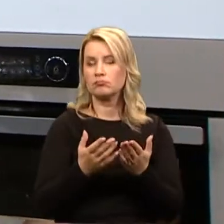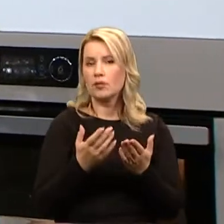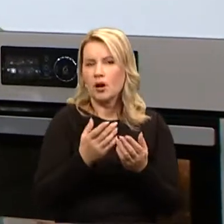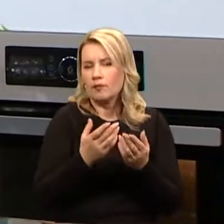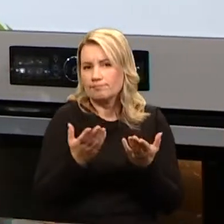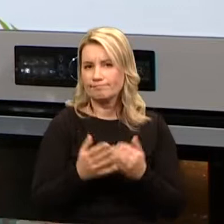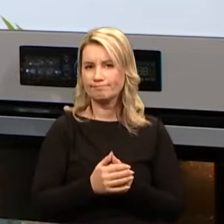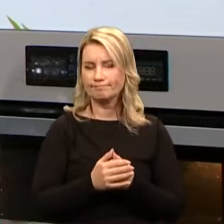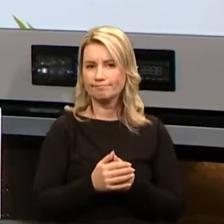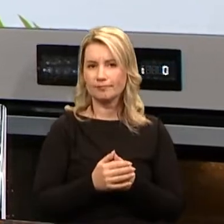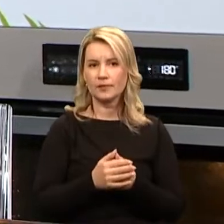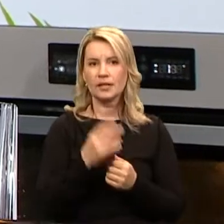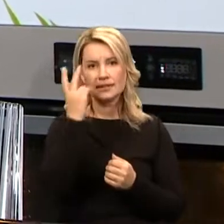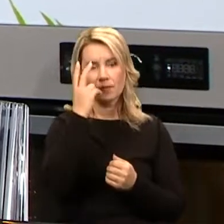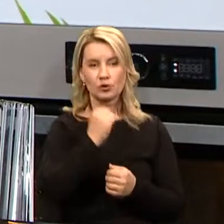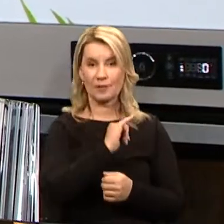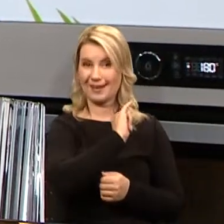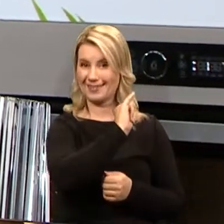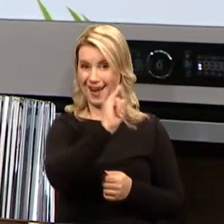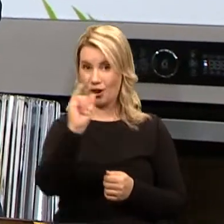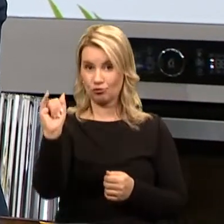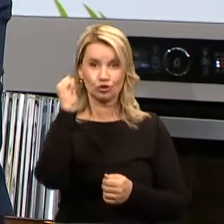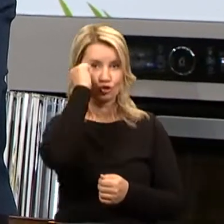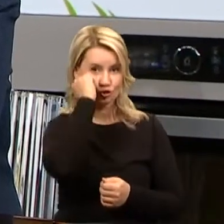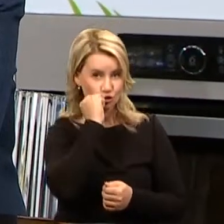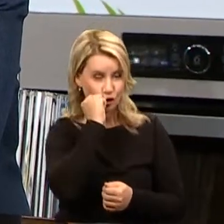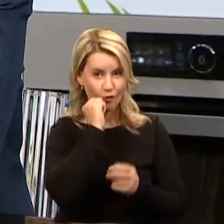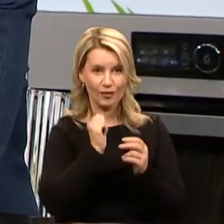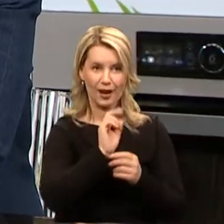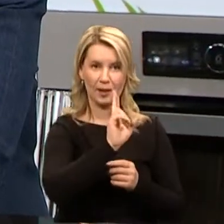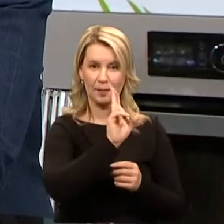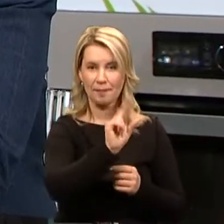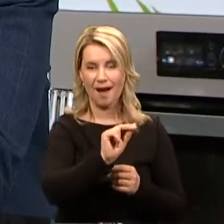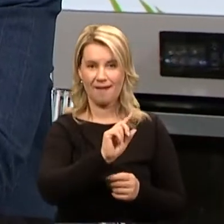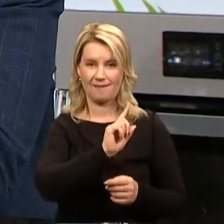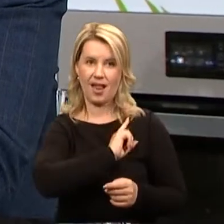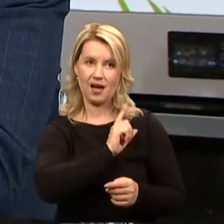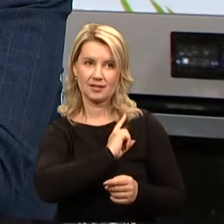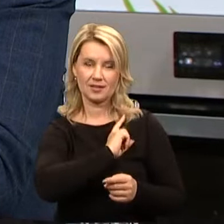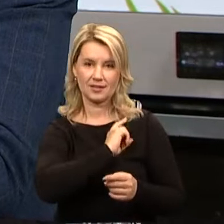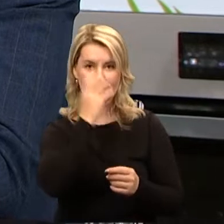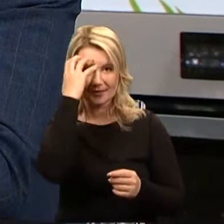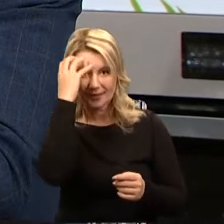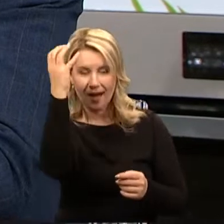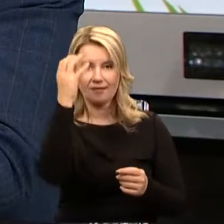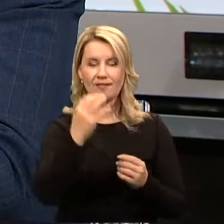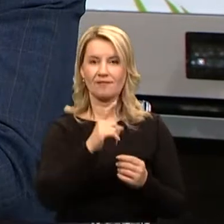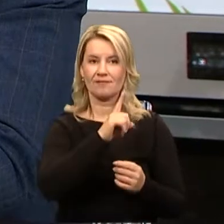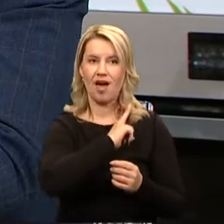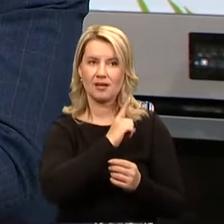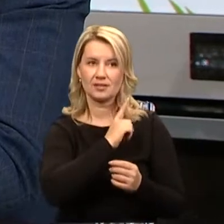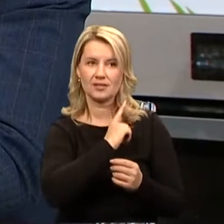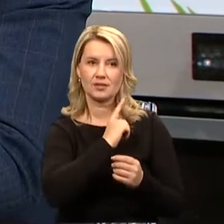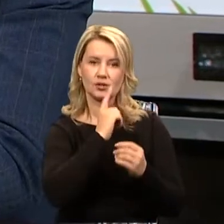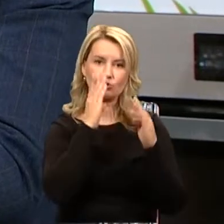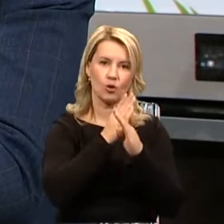naše priority, může se změnit celkově finanční situace v té domácnosti z jakéhokoliv důvodu, z jakékoliv příčiny.